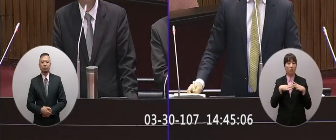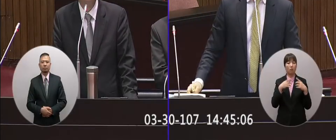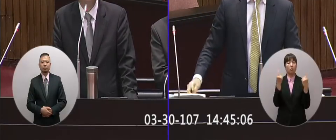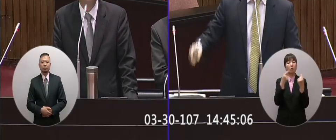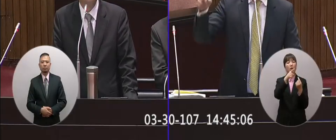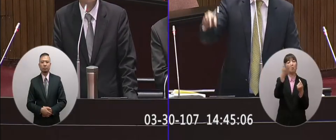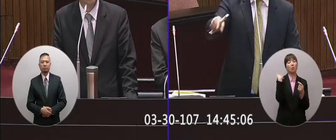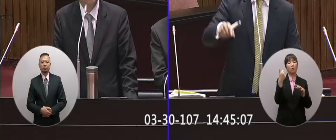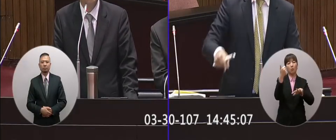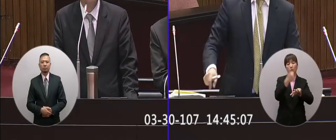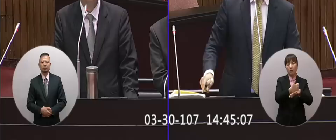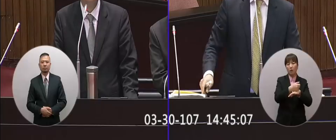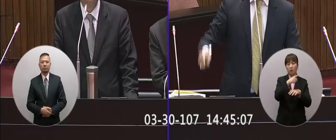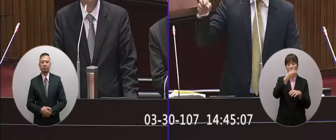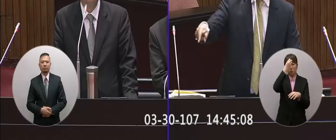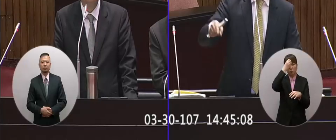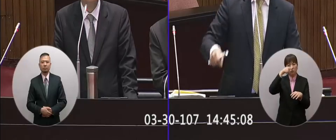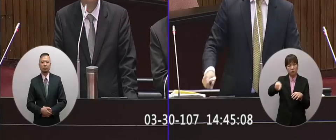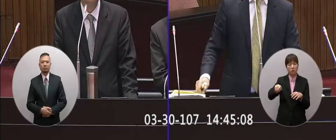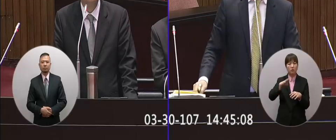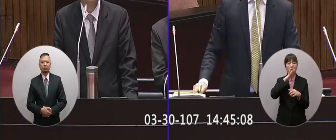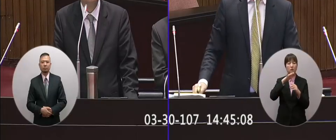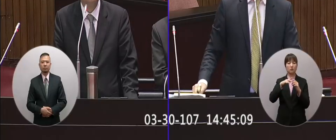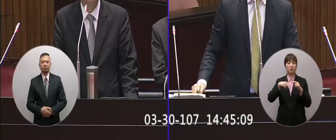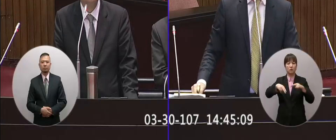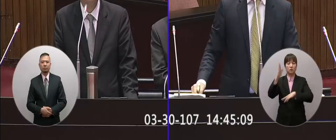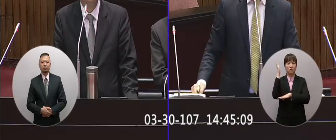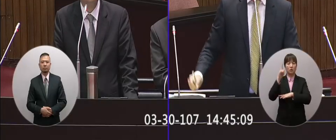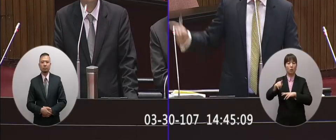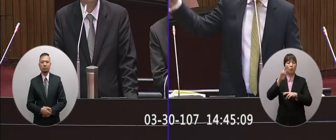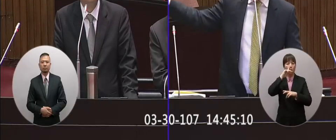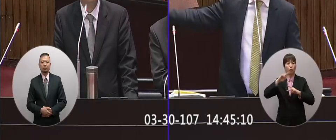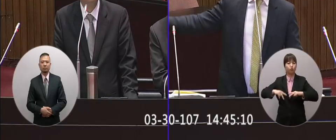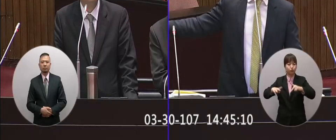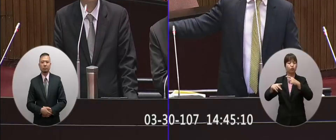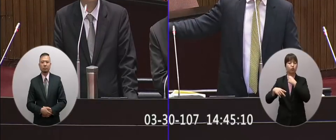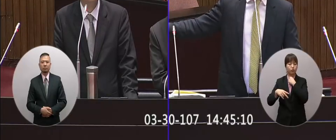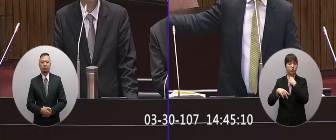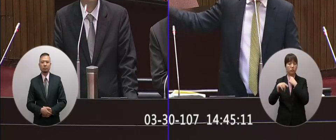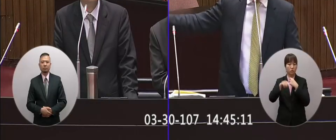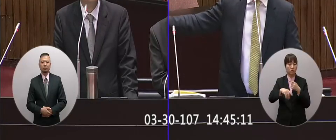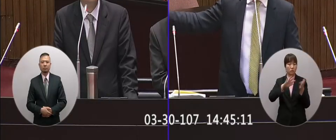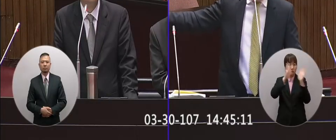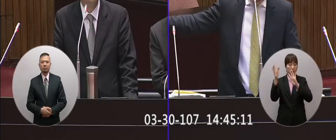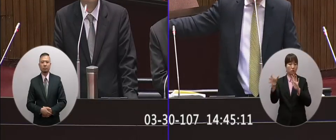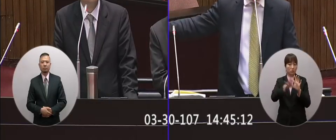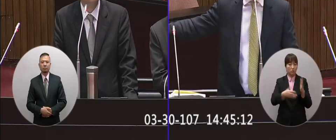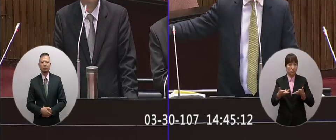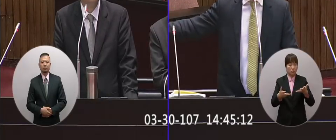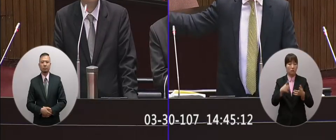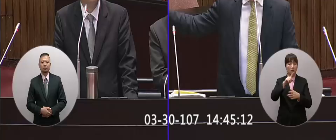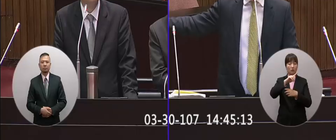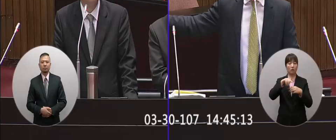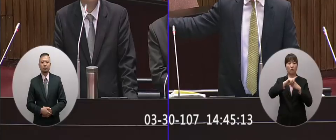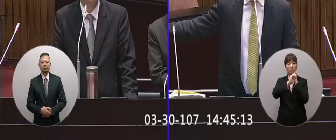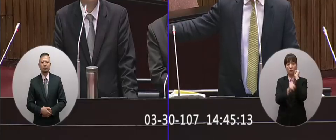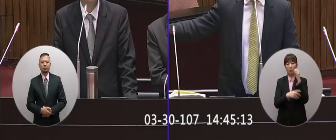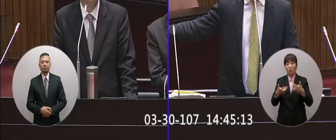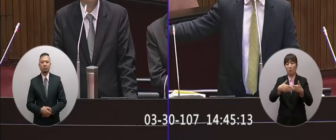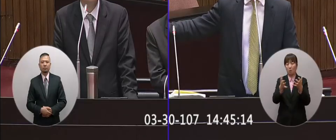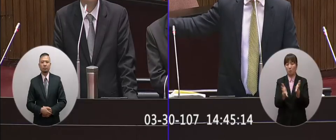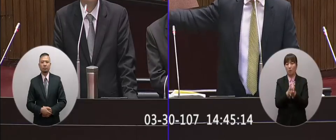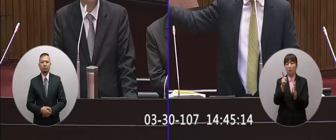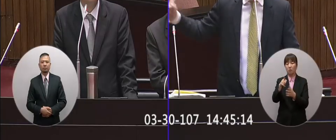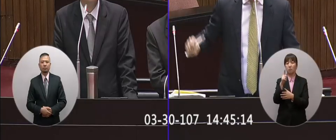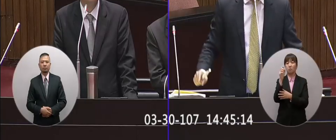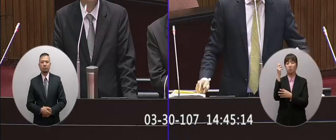委员的时候所痛恨的，要求行政部门改正的，对这件事情，法务部可不可以承诺一定就办